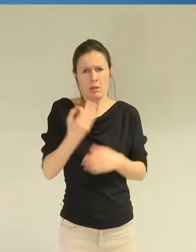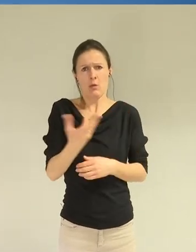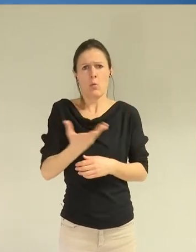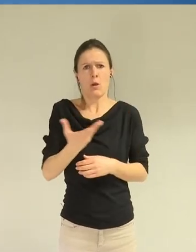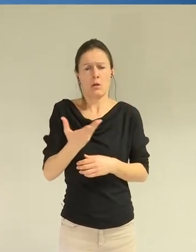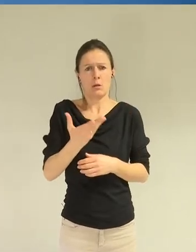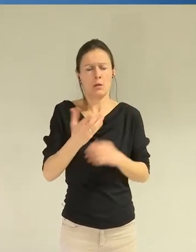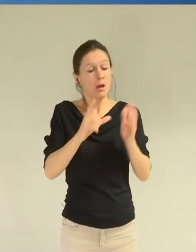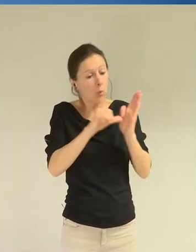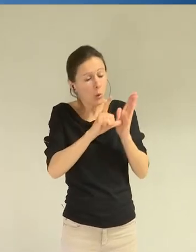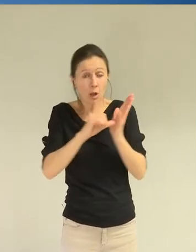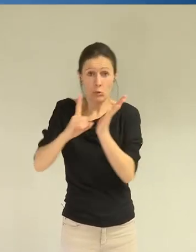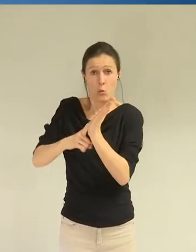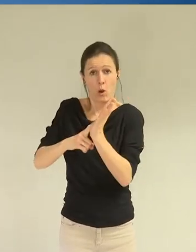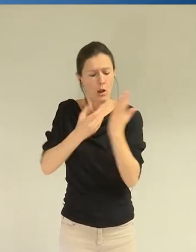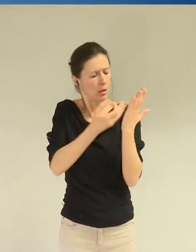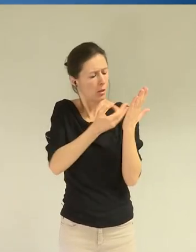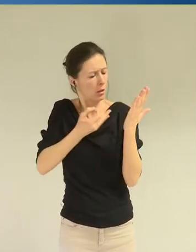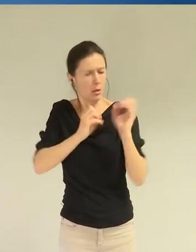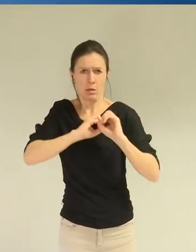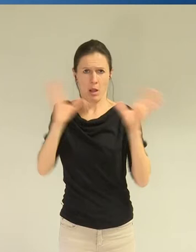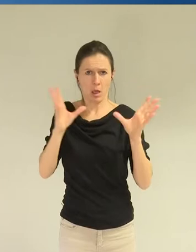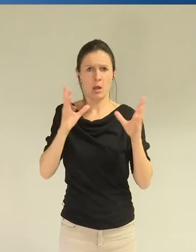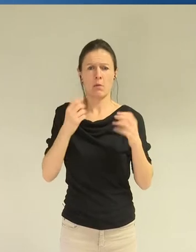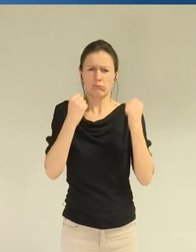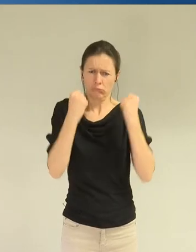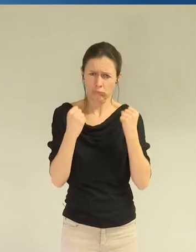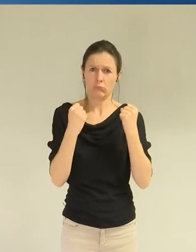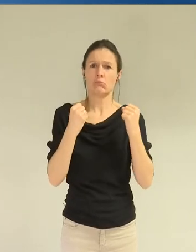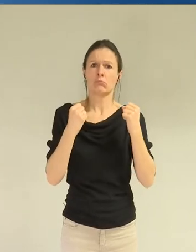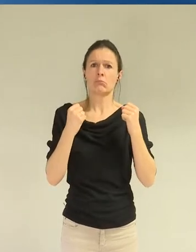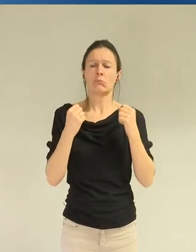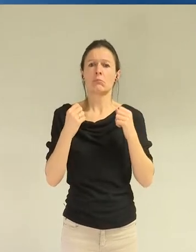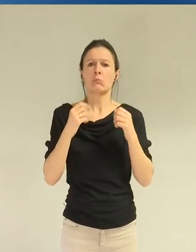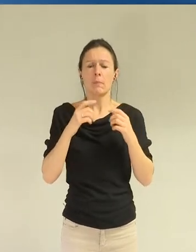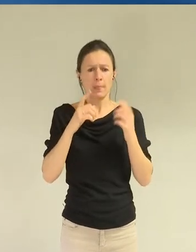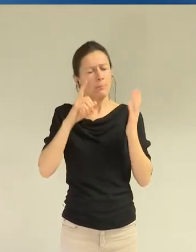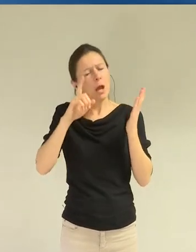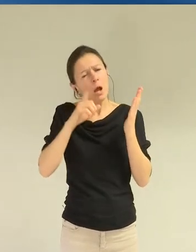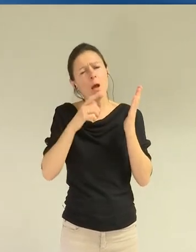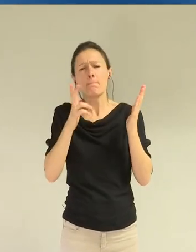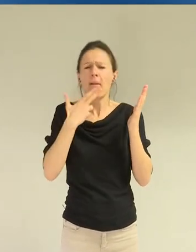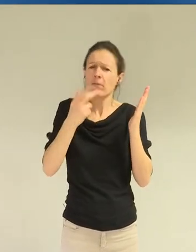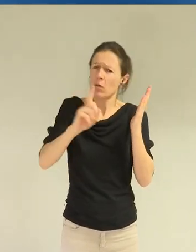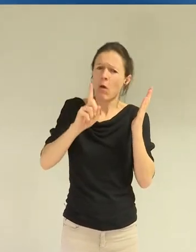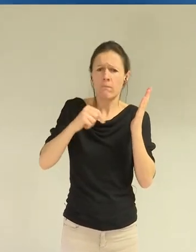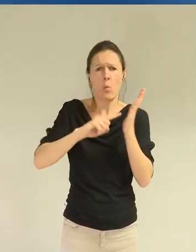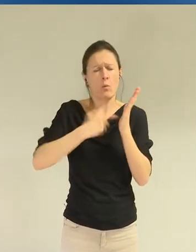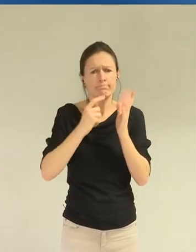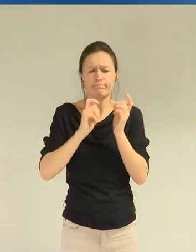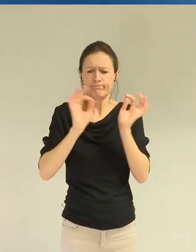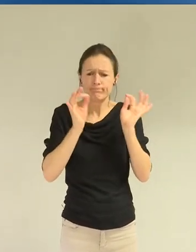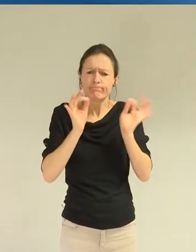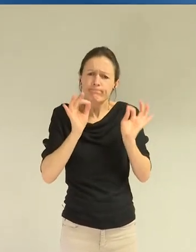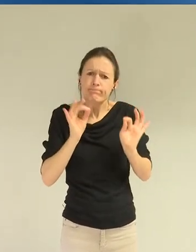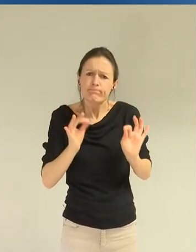être protégés contre toutes les tentatives de déstabilisation ils doivent être encore améliorés réécrit en permanence pour encore et